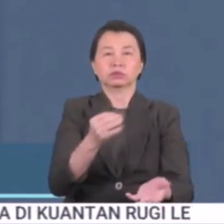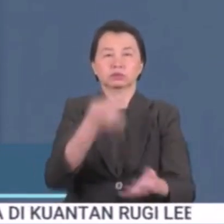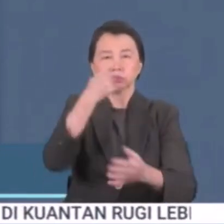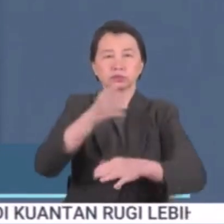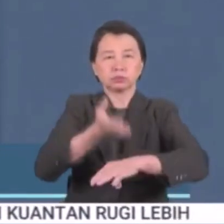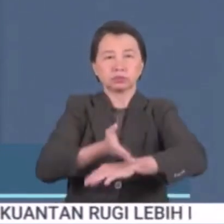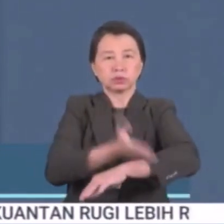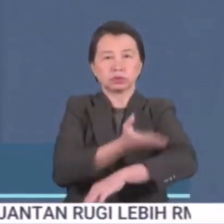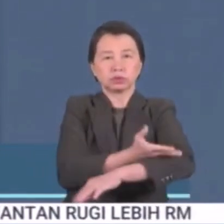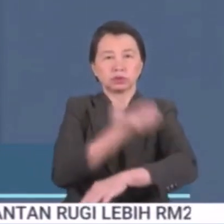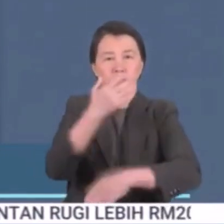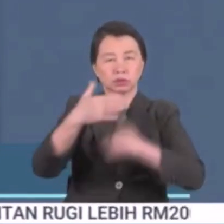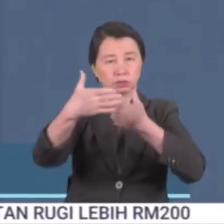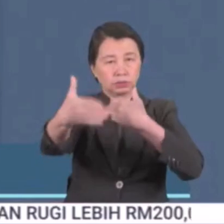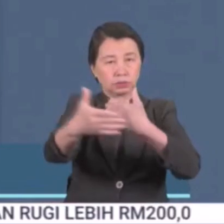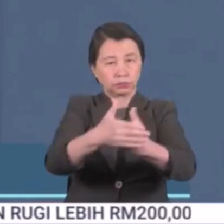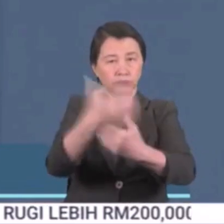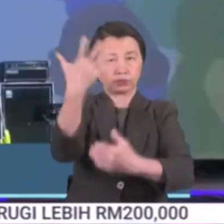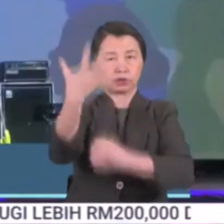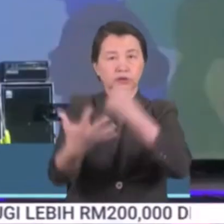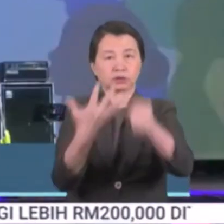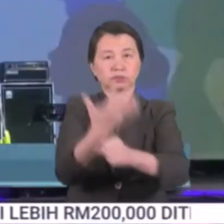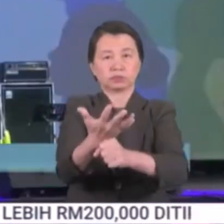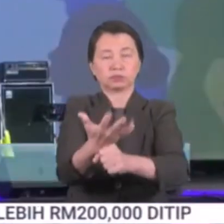in 3 to 5 years time.